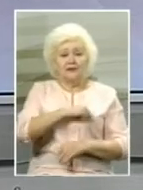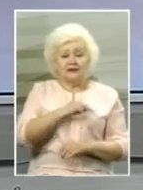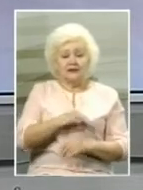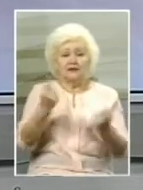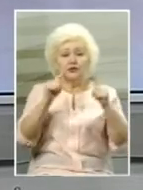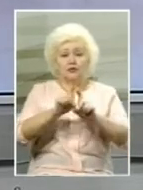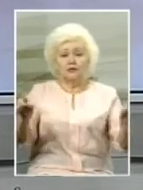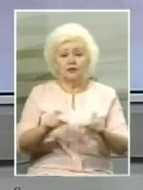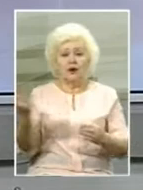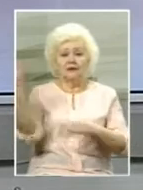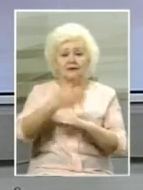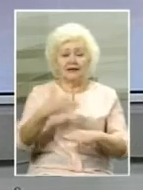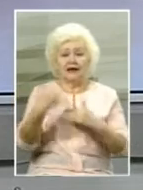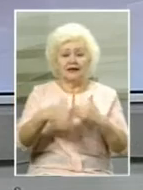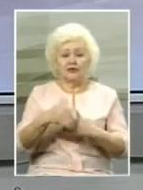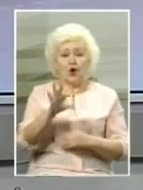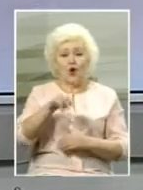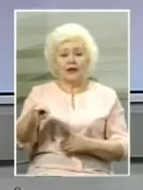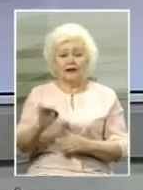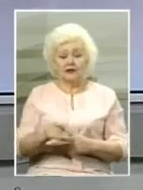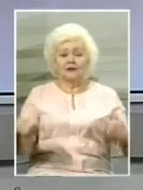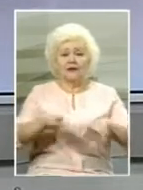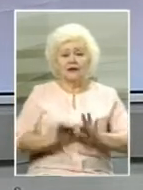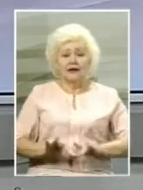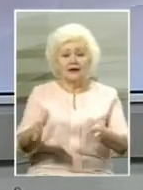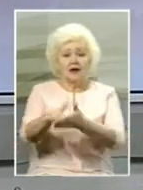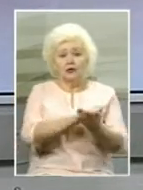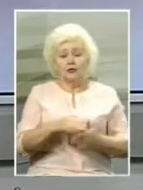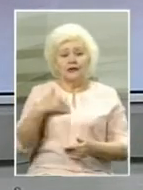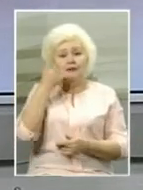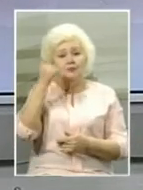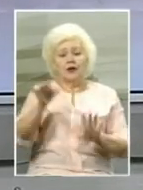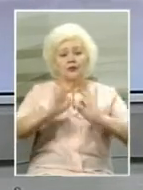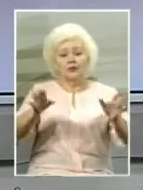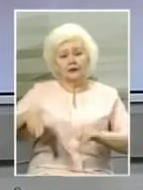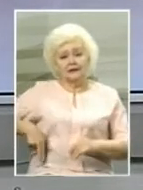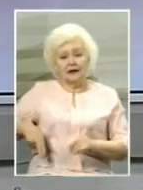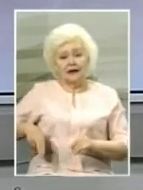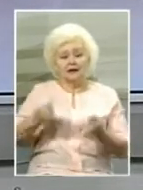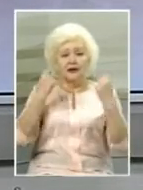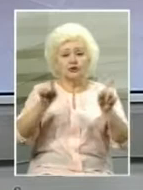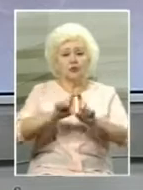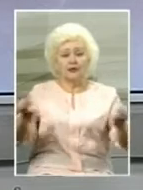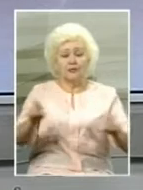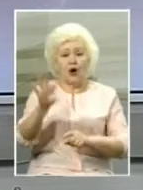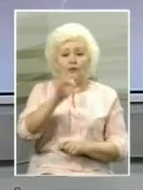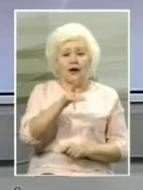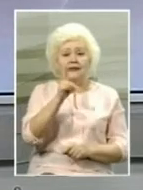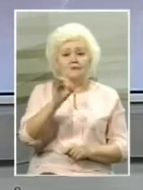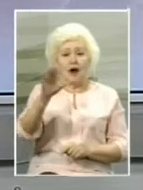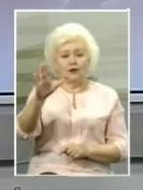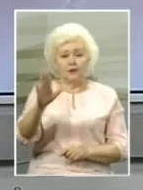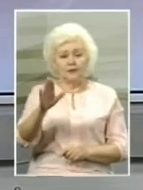супермаркету перекрили трасу Херсон-Олешки. Такі дії колективу нам телефоном прокоментував директор супермаркету Олексій